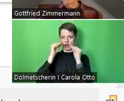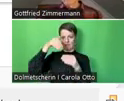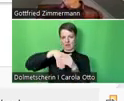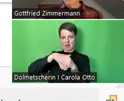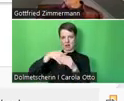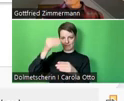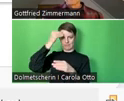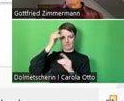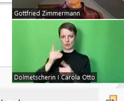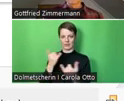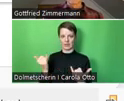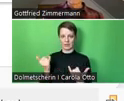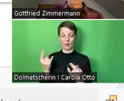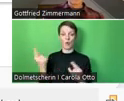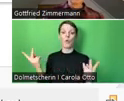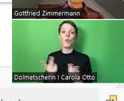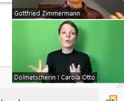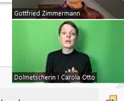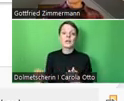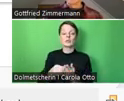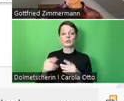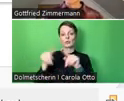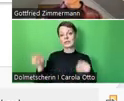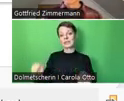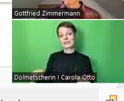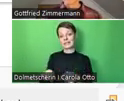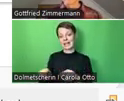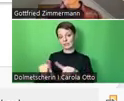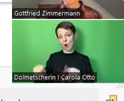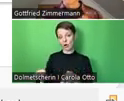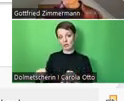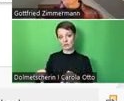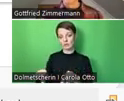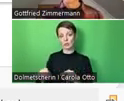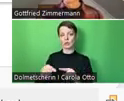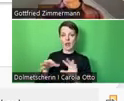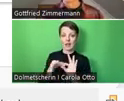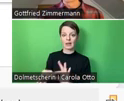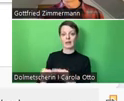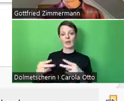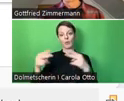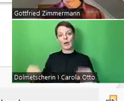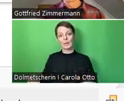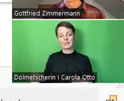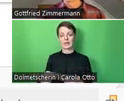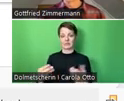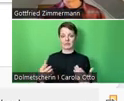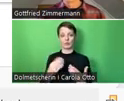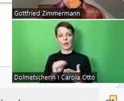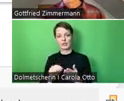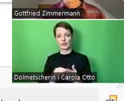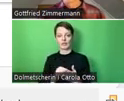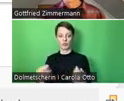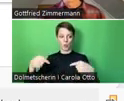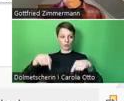irgendwie noch in der Textbox an oder einen Link auf eine Webseite. oder eben in der Beschriftung, die darunter